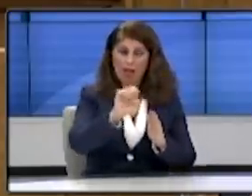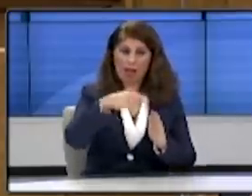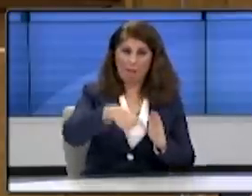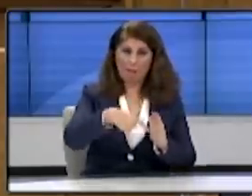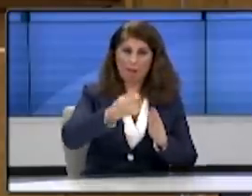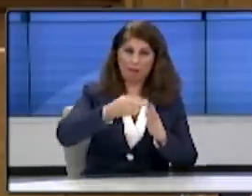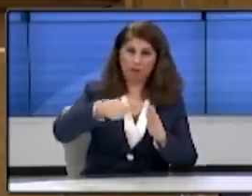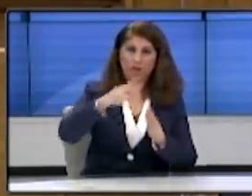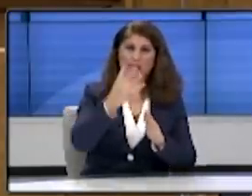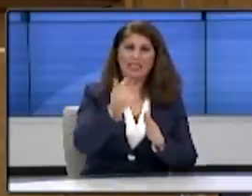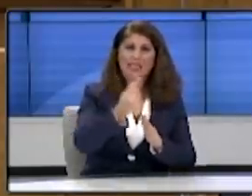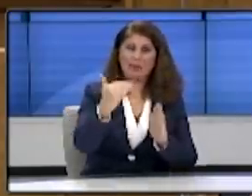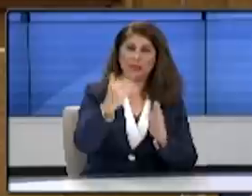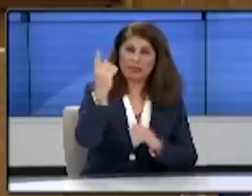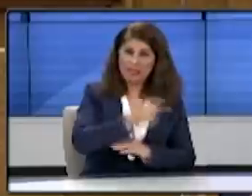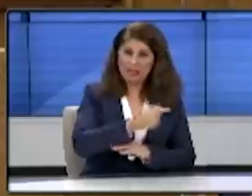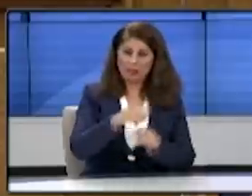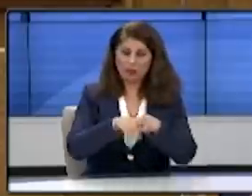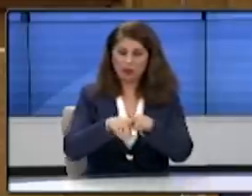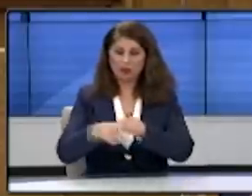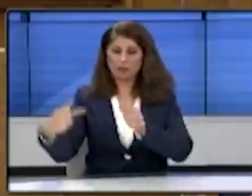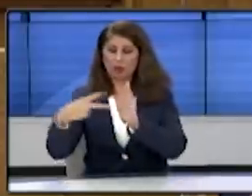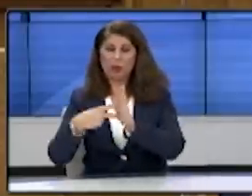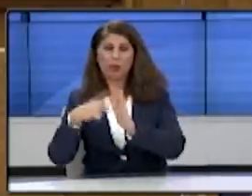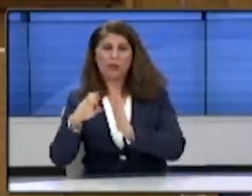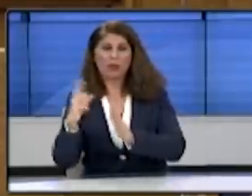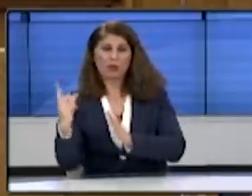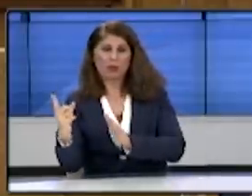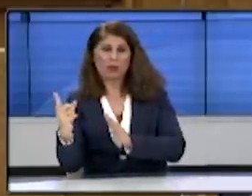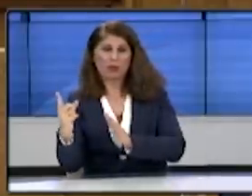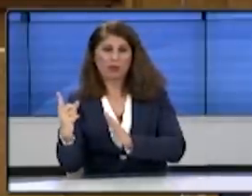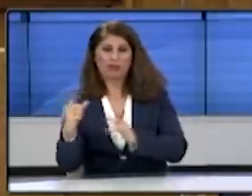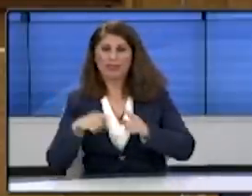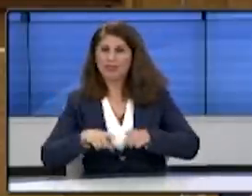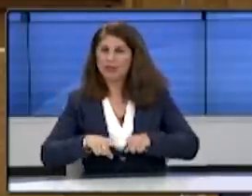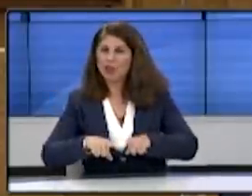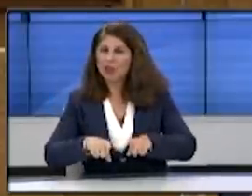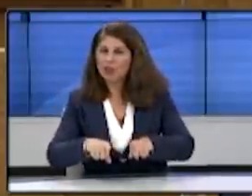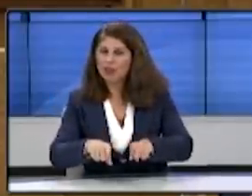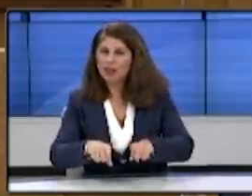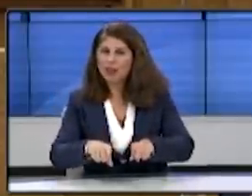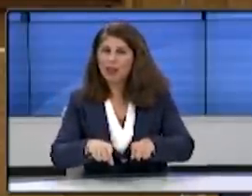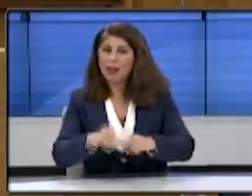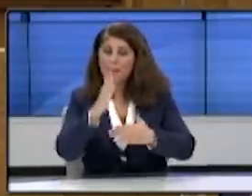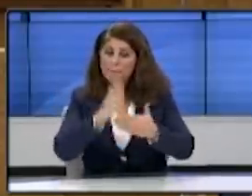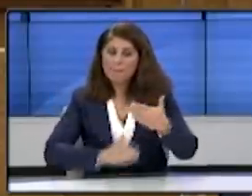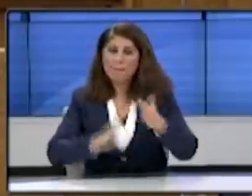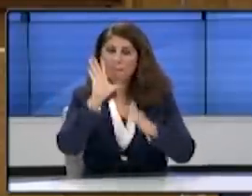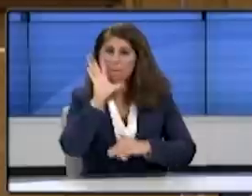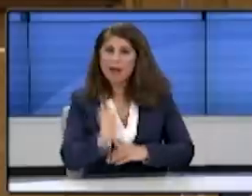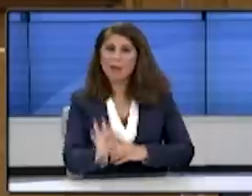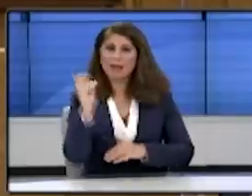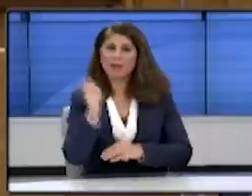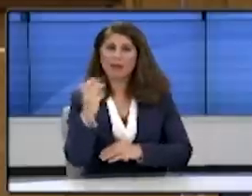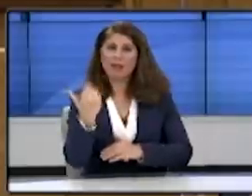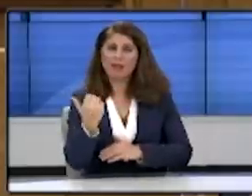κατά 4,5% σε σχέση με το 2021. Την ίδια ώρα όμως, ο μέσος πραγματικός μισθός